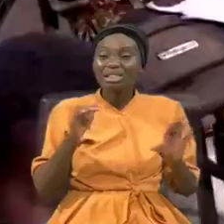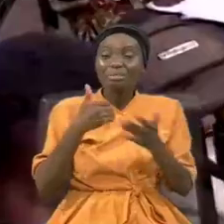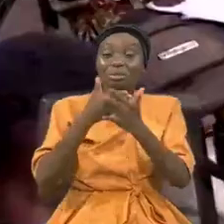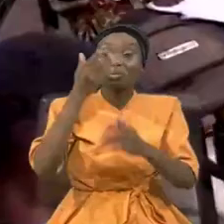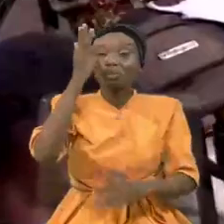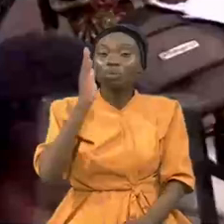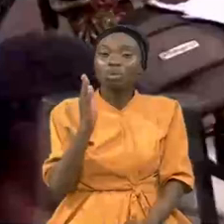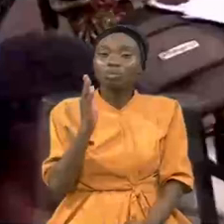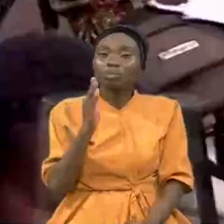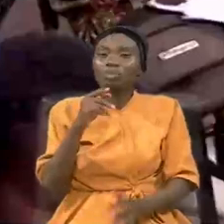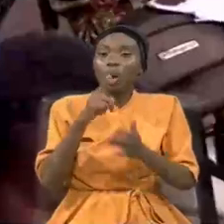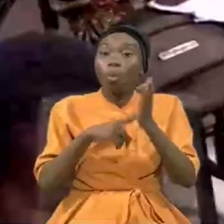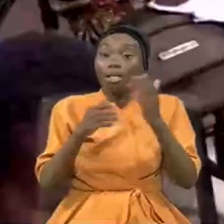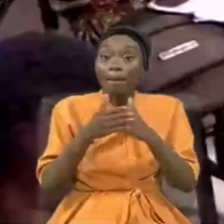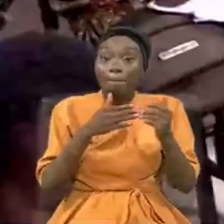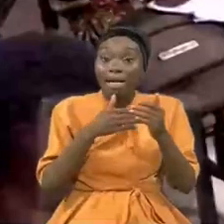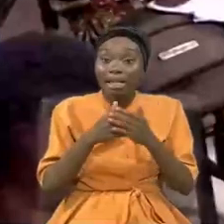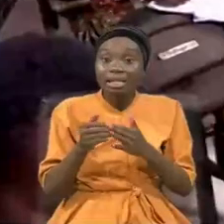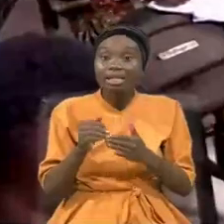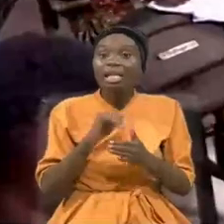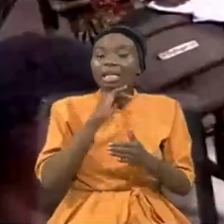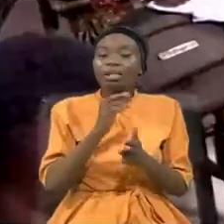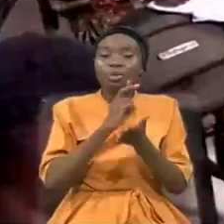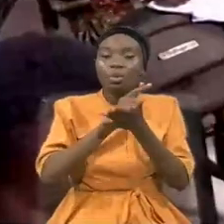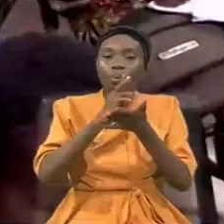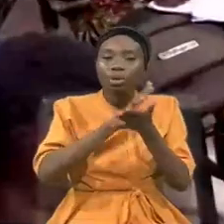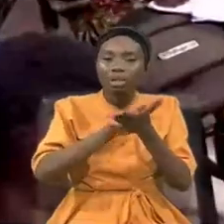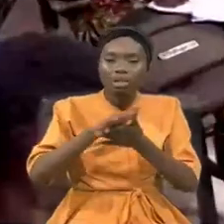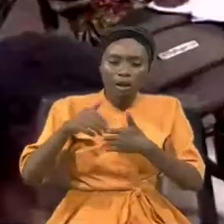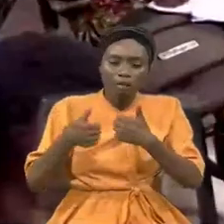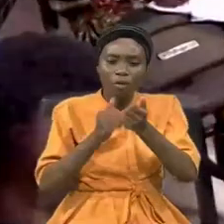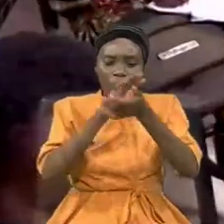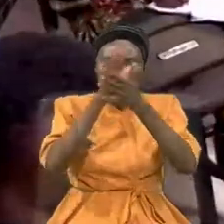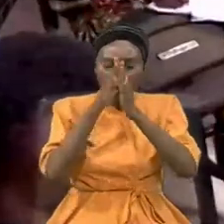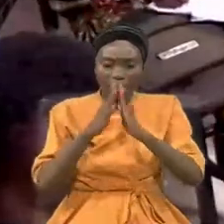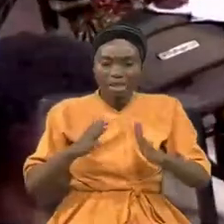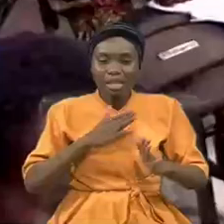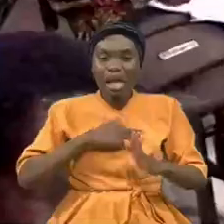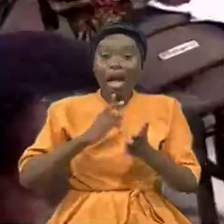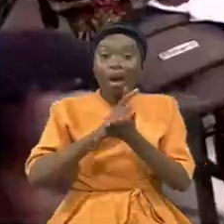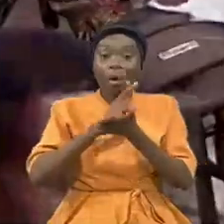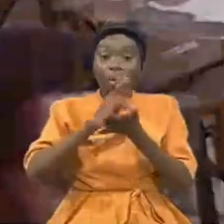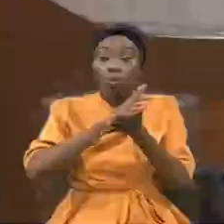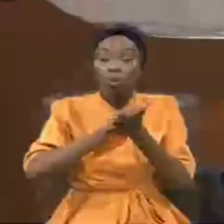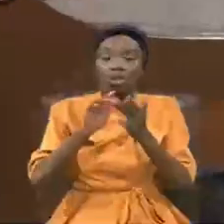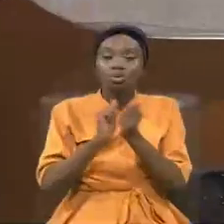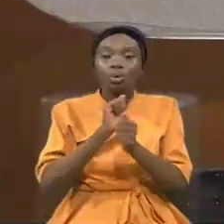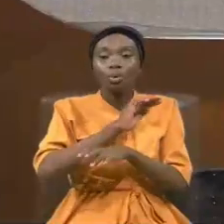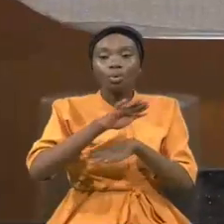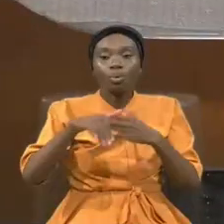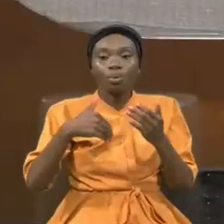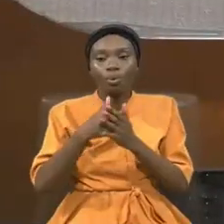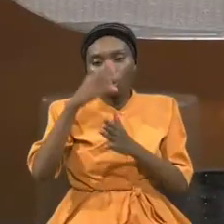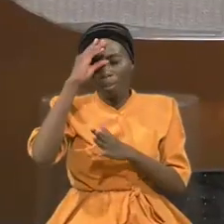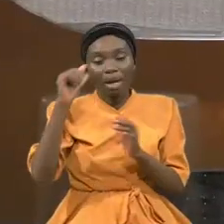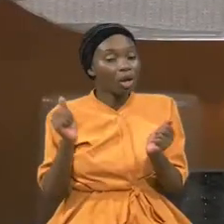Dieu, ce qui importe, c'est la sainteté. Rechercher la paix et la sanctification avec tous les